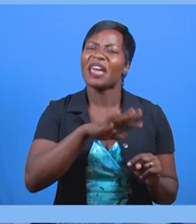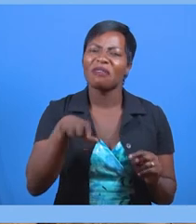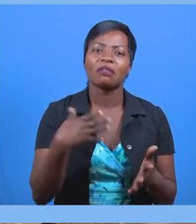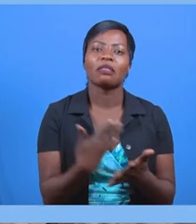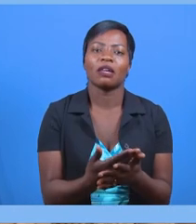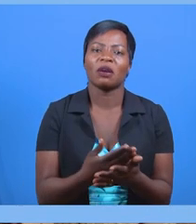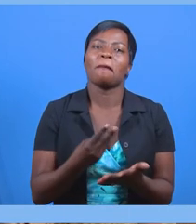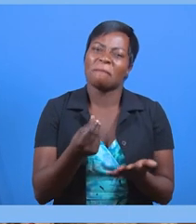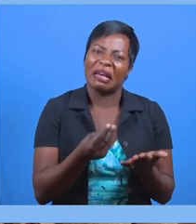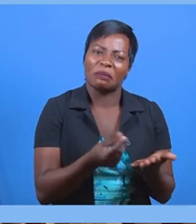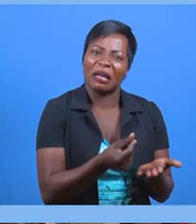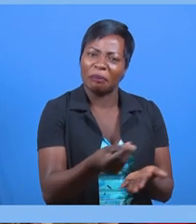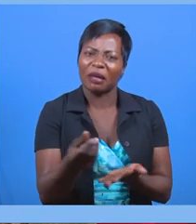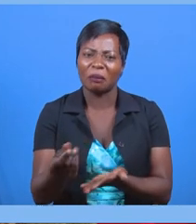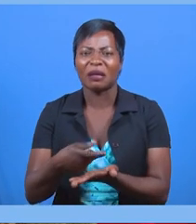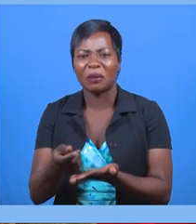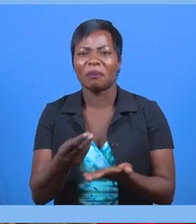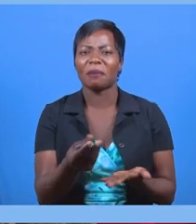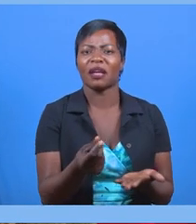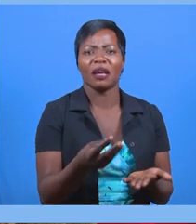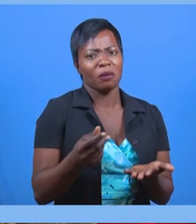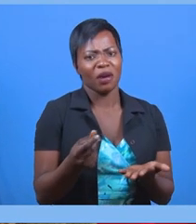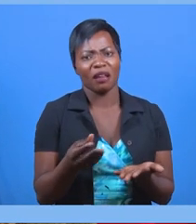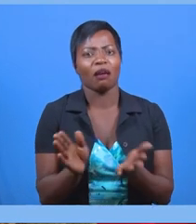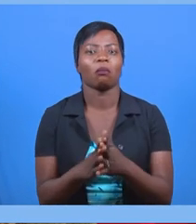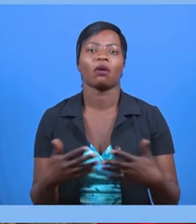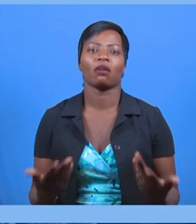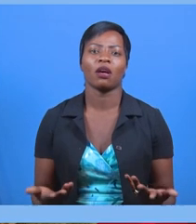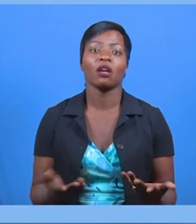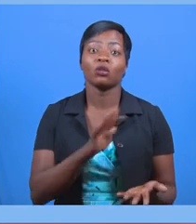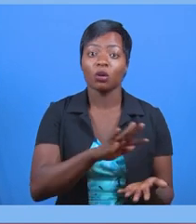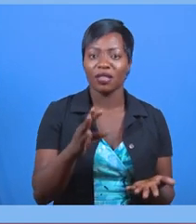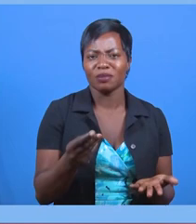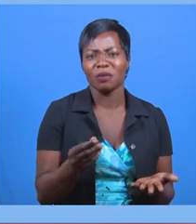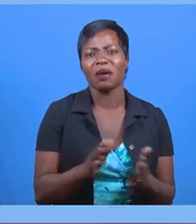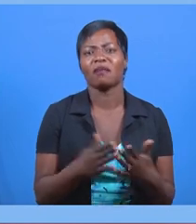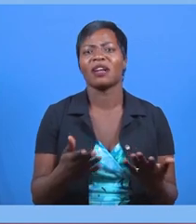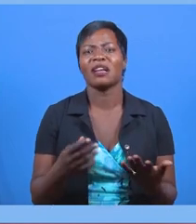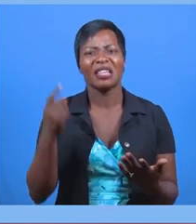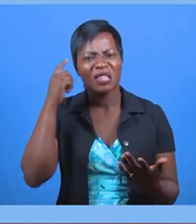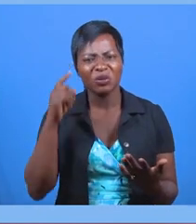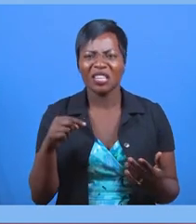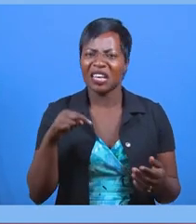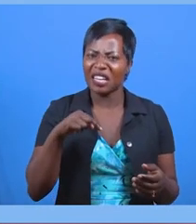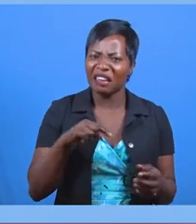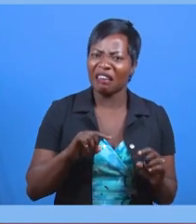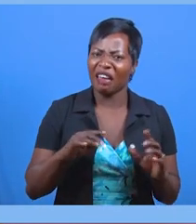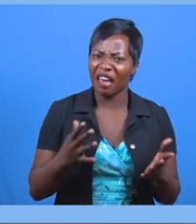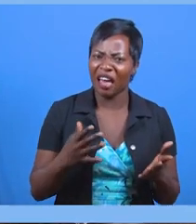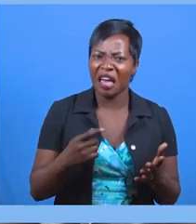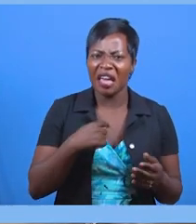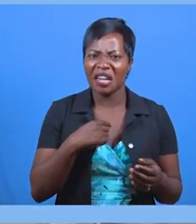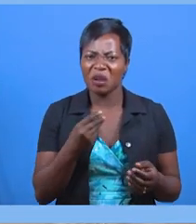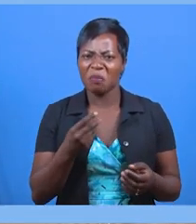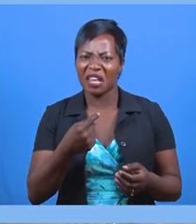mari kunyanya. Saka naizvozvo mari kana dzisiri kubatika, mumwe munhu anogona kuti asi ndingashandisa mari yangu ndichichengeta ningi, kana